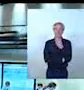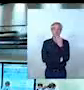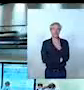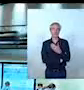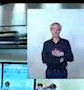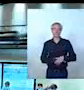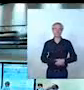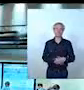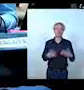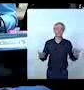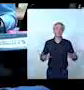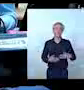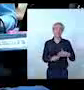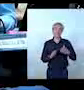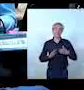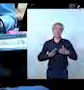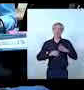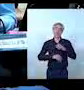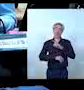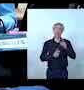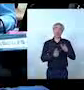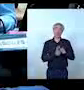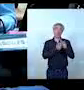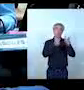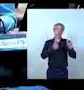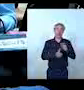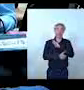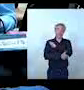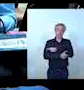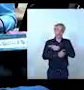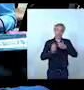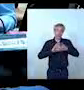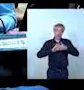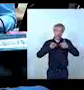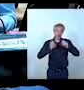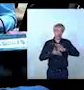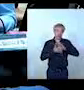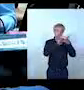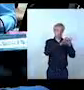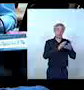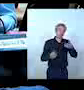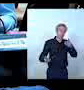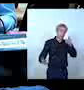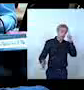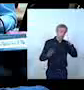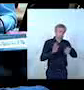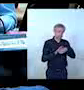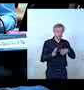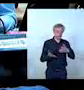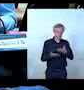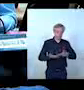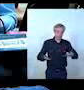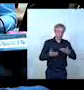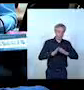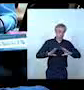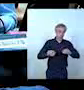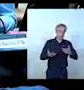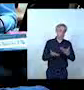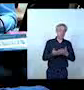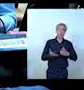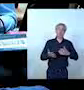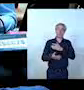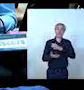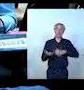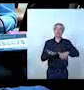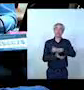La transition écologique des entreprises,'est d'abord un principe de réalité, la crise sanitaire. Nous avons travaillé avec Stéphane Pfeiffer dès octobre